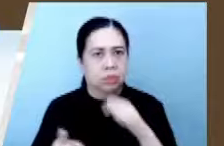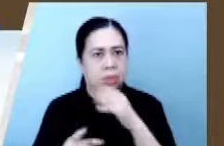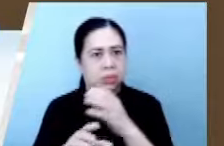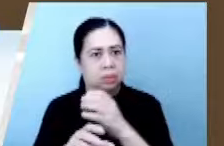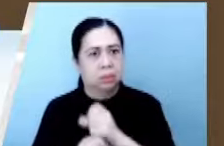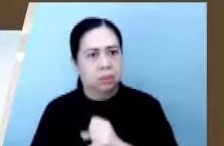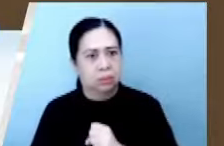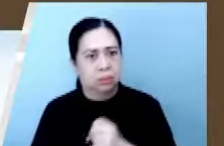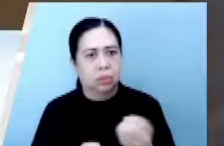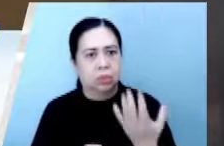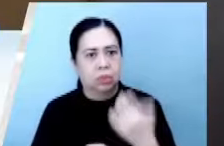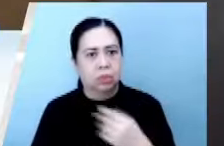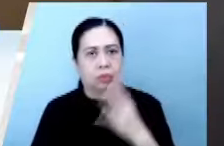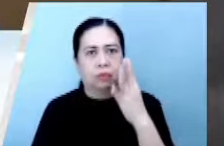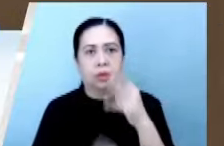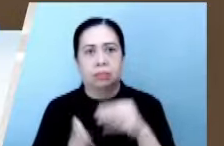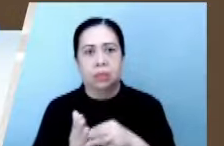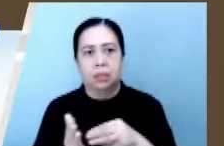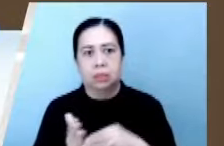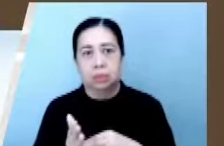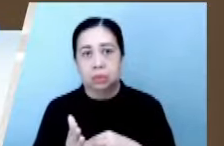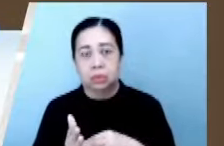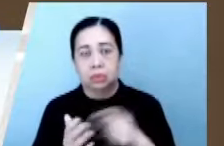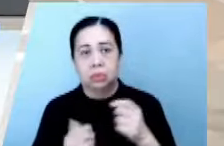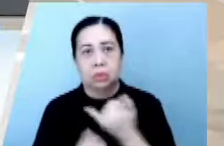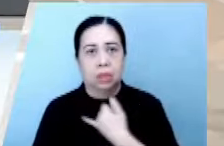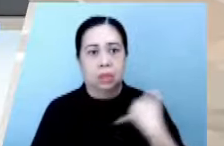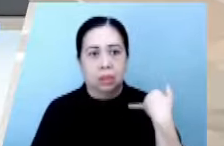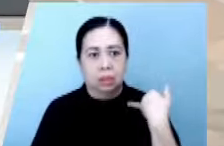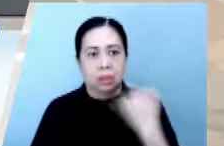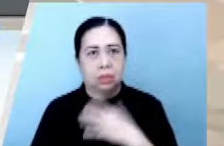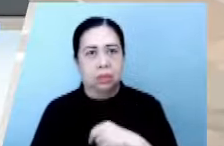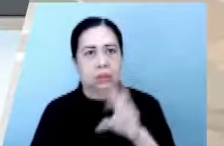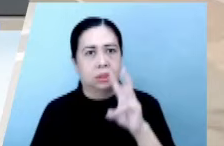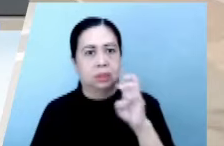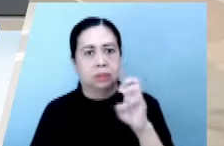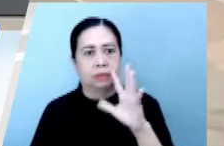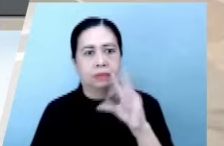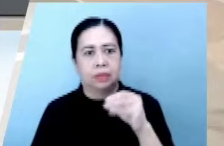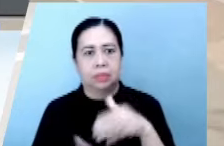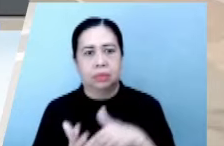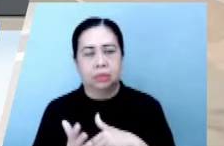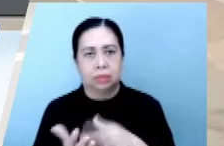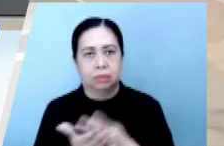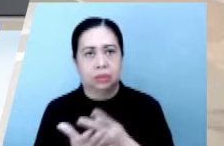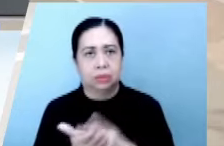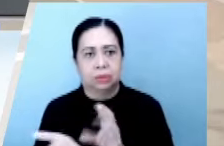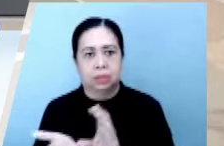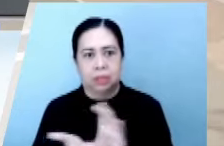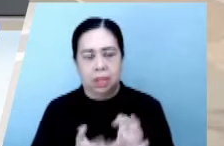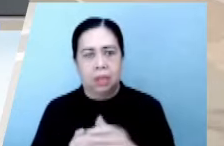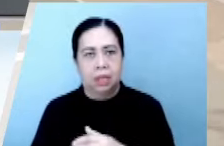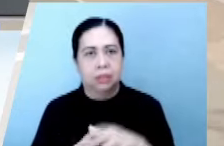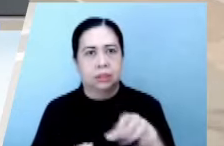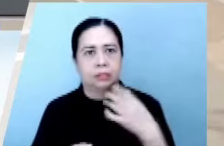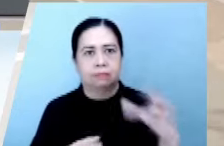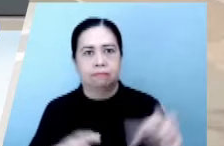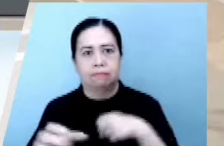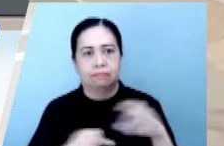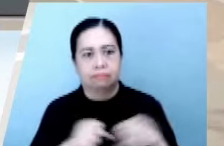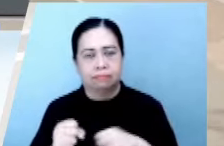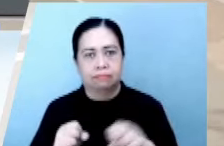halos 4 na milyong pisong halaga ng mga alahas at halos 650,000 pesos na cash na tinangay ng mga ito. Nakatakdang